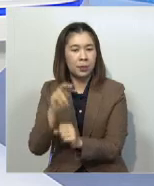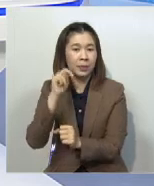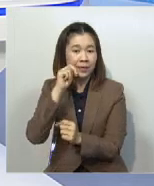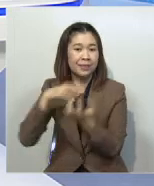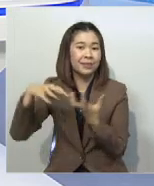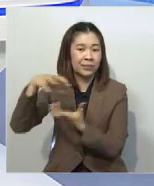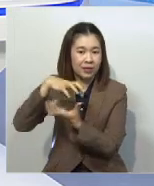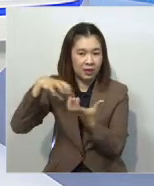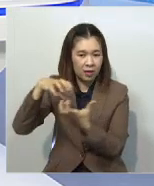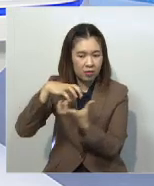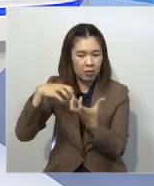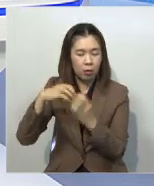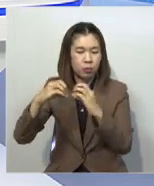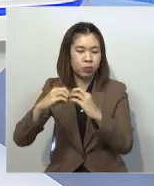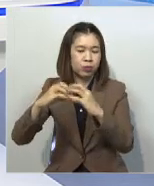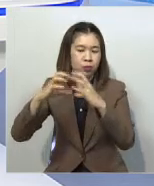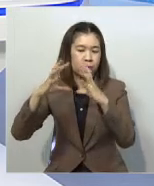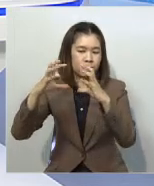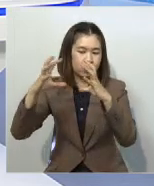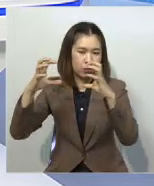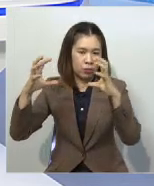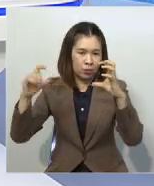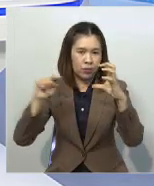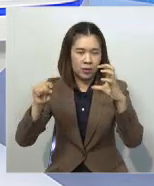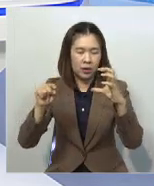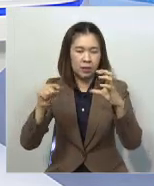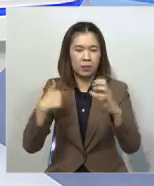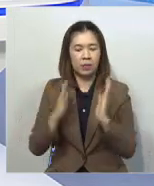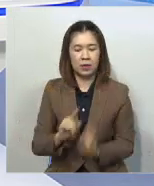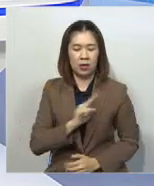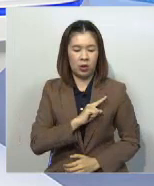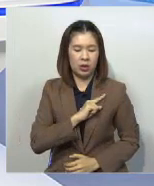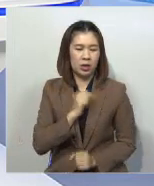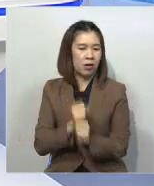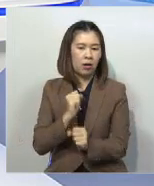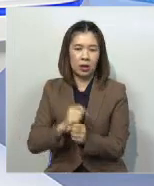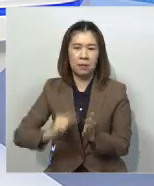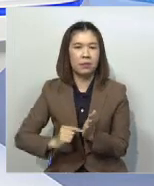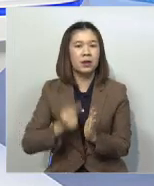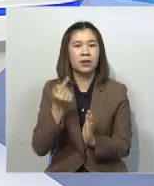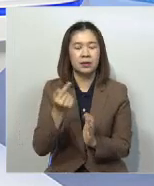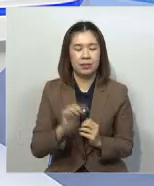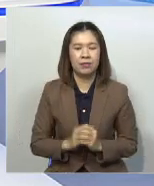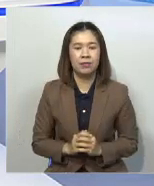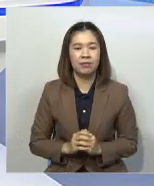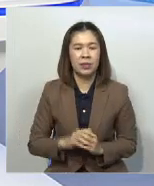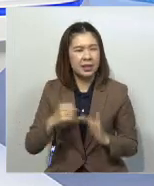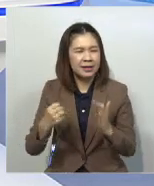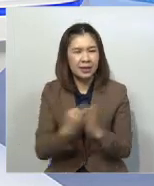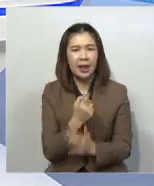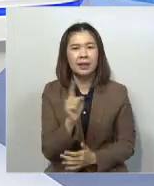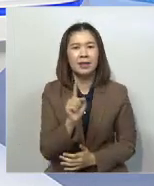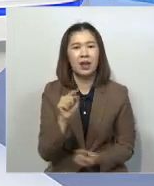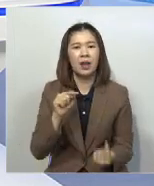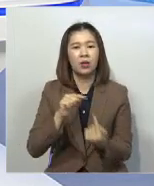ธ์หรือว่าการก่อตัวหรือว่าการยกตัวของเมฆที่เหมาะเจ้าหน้าที่ก็จะขึ้นปฏิบัติการทันที ใช่แล้วก็1ประเด็นที่น่าเสียดายที่อธิ